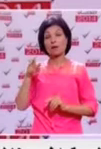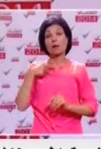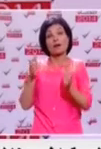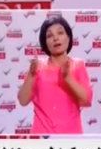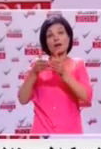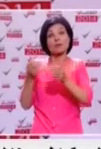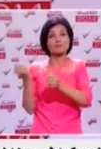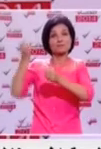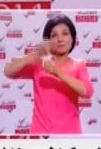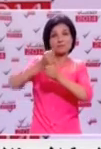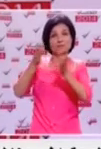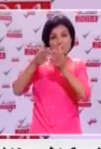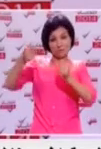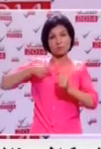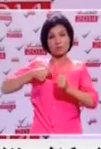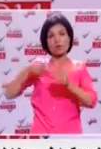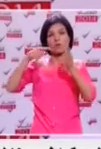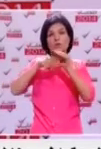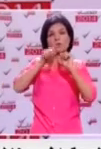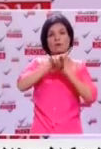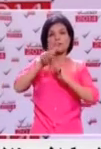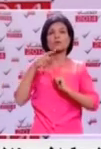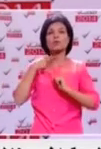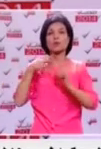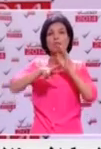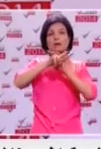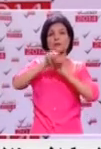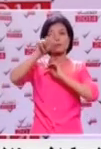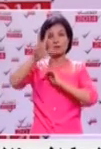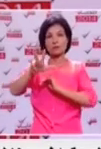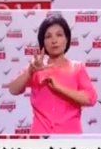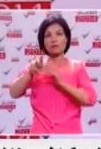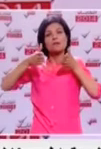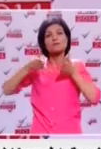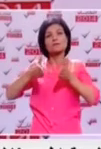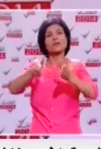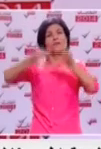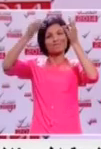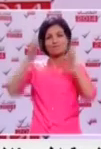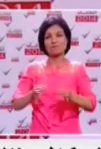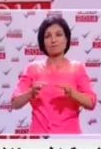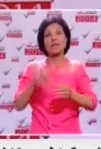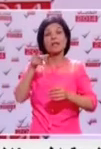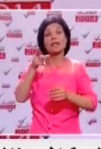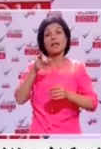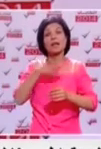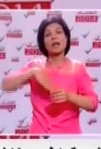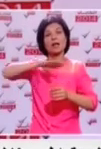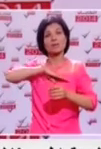تأسيس حزب التيار الديمقراطي في 12 جوان 2013 في مرحلة دقيقة أفرزت